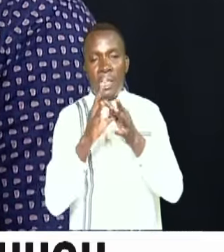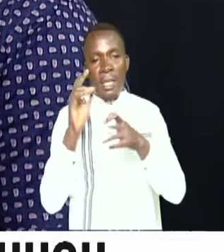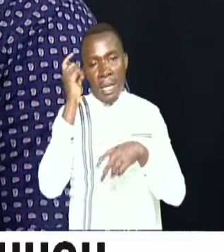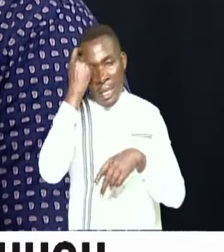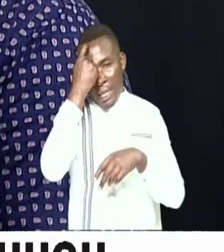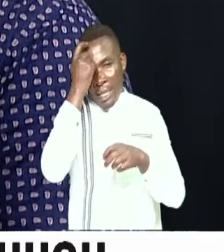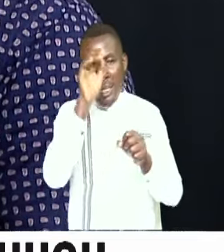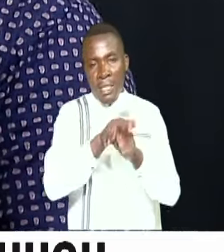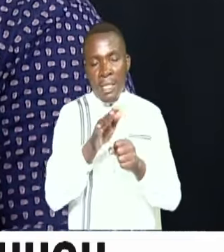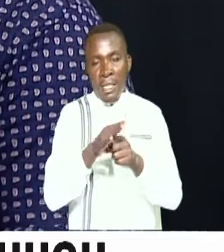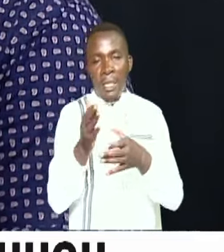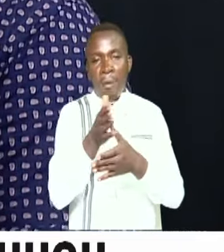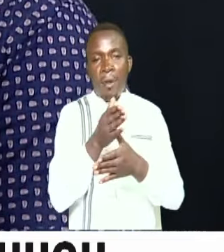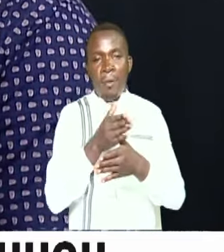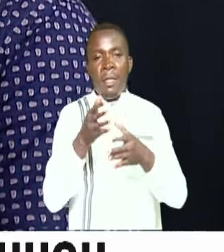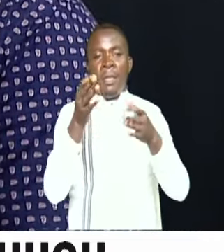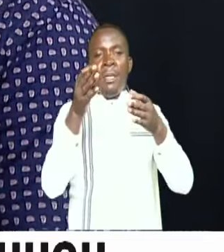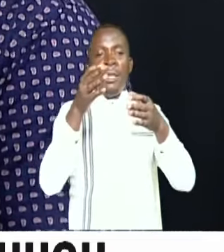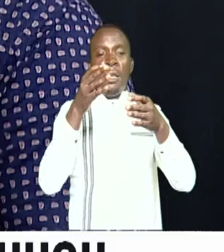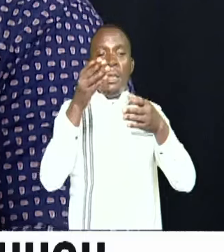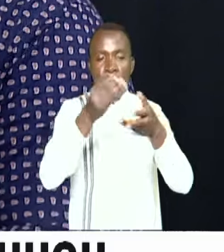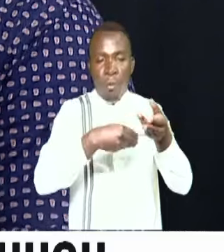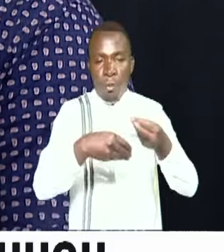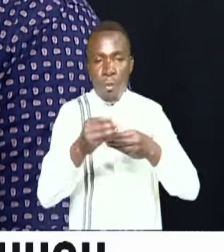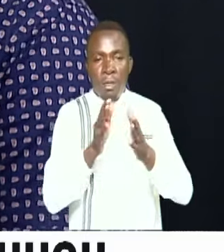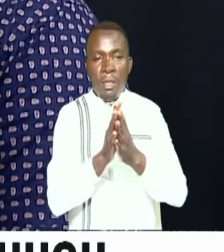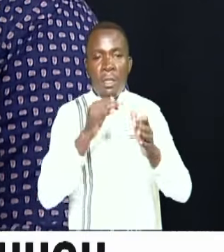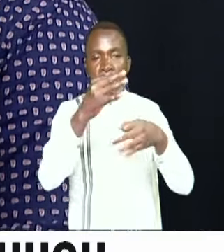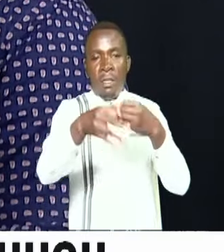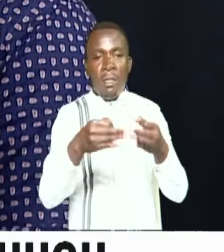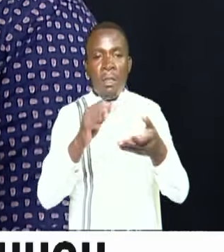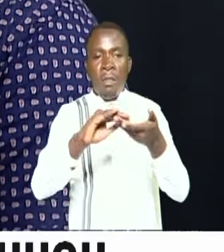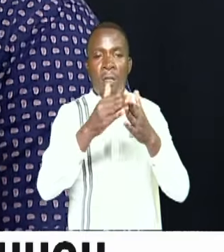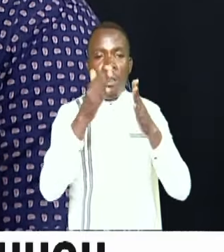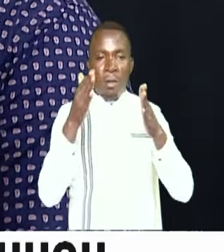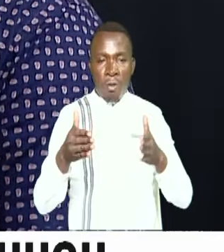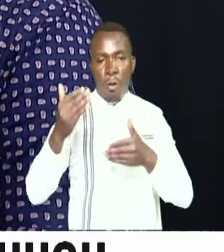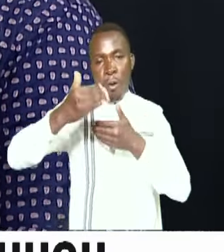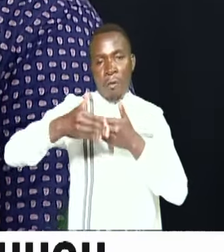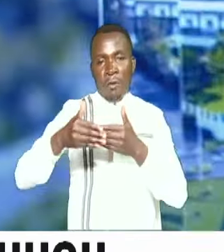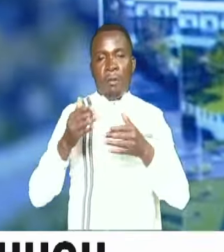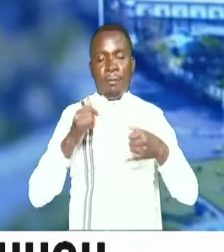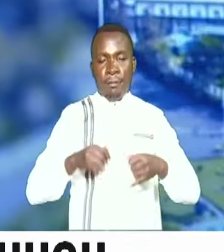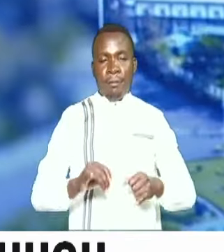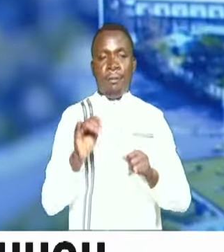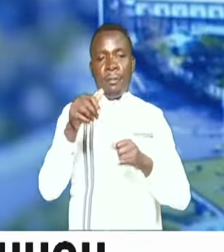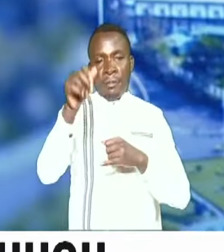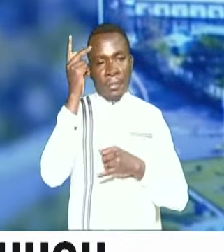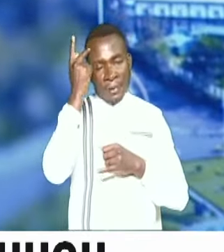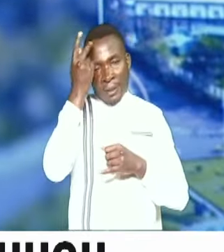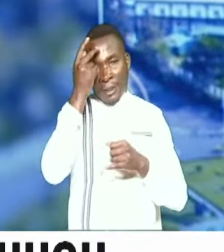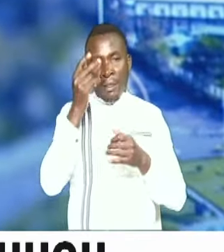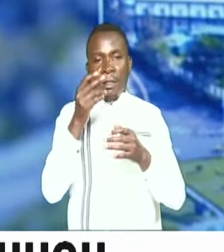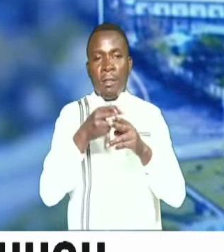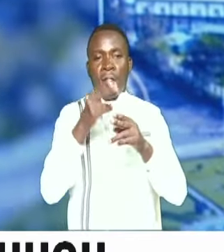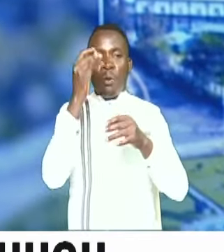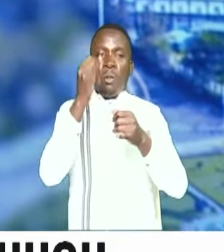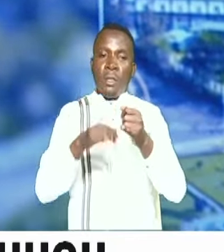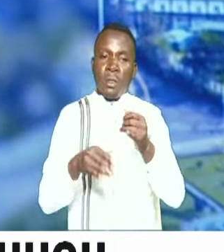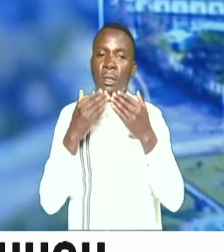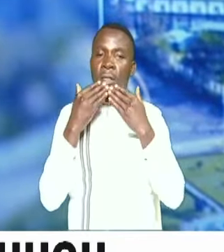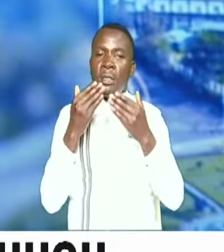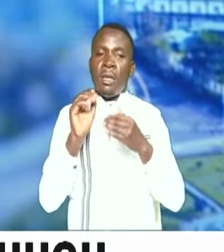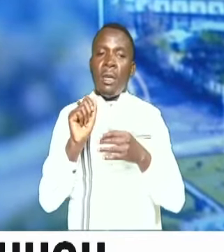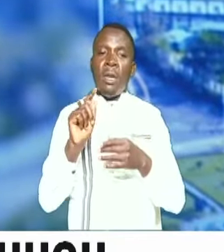na Minicom nk'umufatanya bikorwa wa hafi dushyira mu bikorwa iyo politike yego tugize ku musozo reka nshimire cyane bwana Alphonse Kwizera